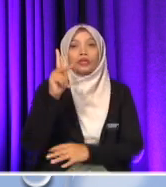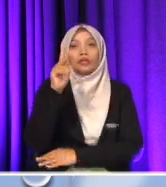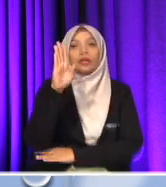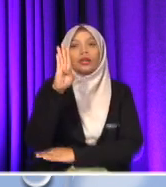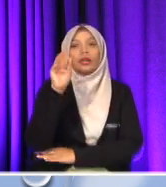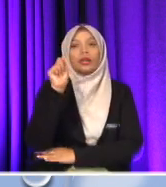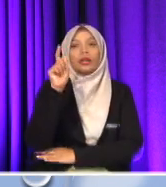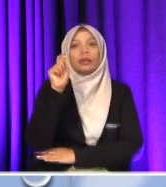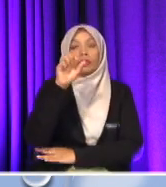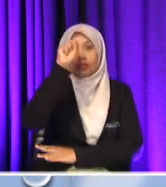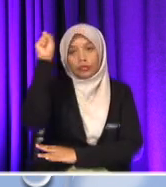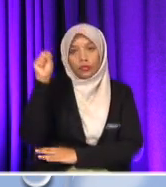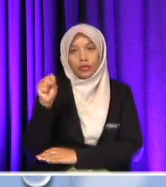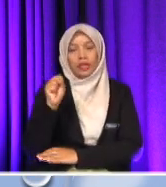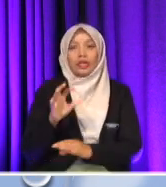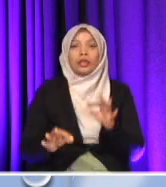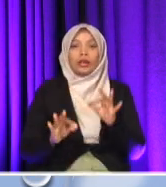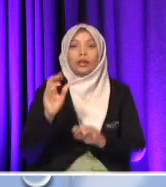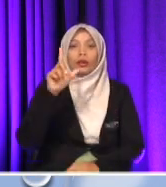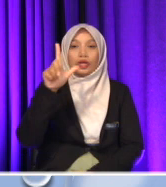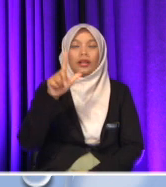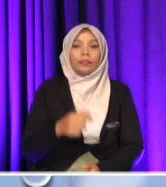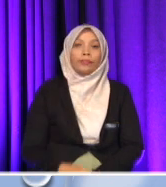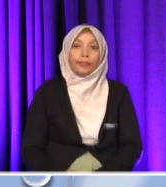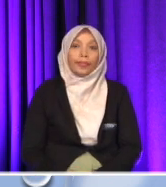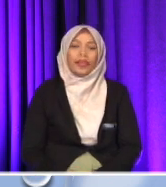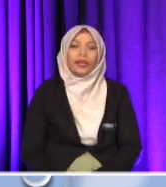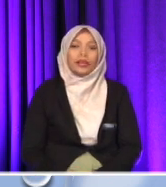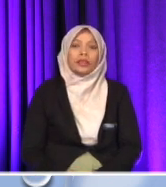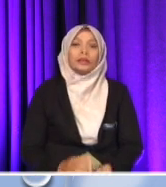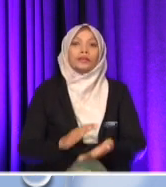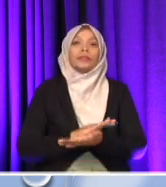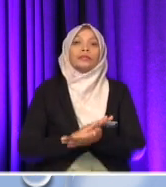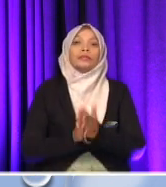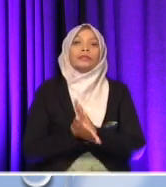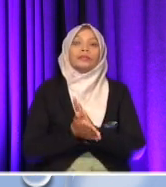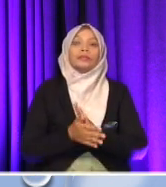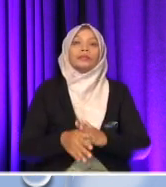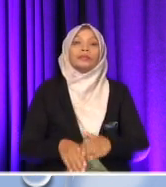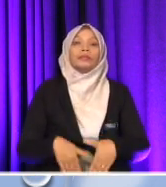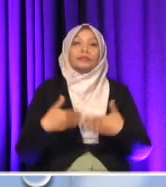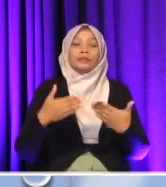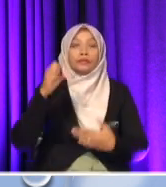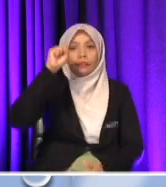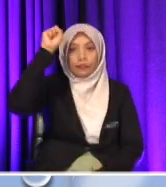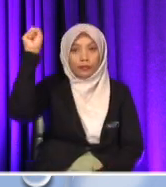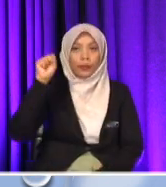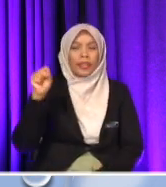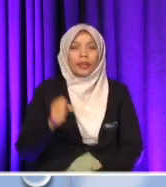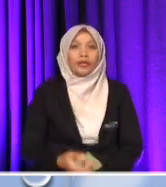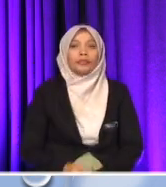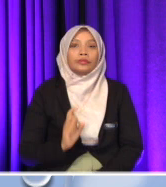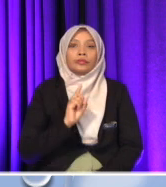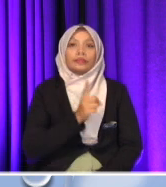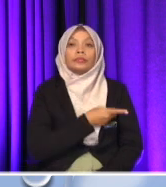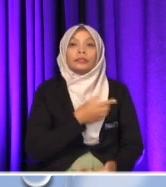boleh tanya L jika nak lah kan. Okey, jika nak. Okey, so bagaimana soalan ni? Okey, siapa nak jawab? Okey, kita ada 3